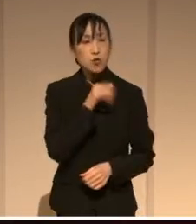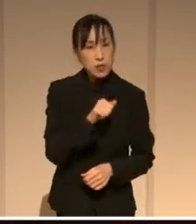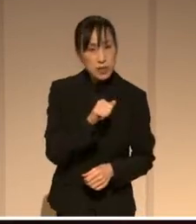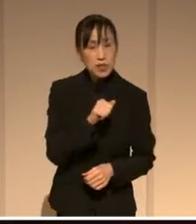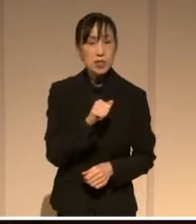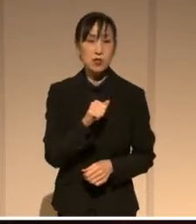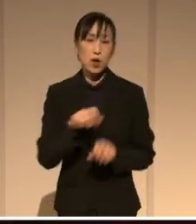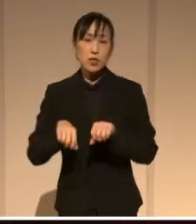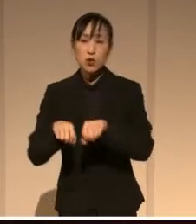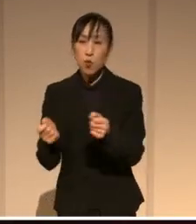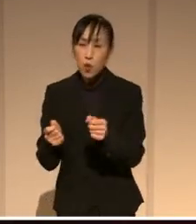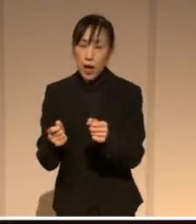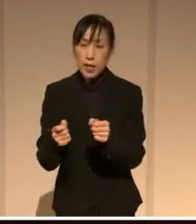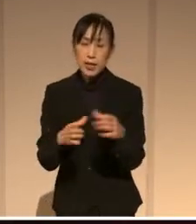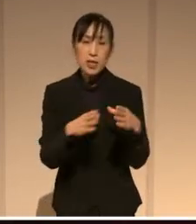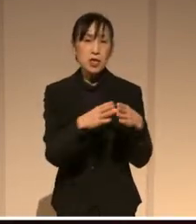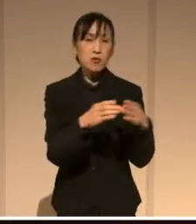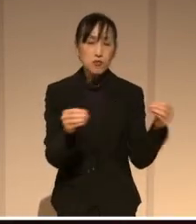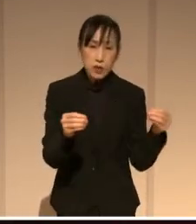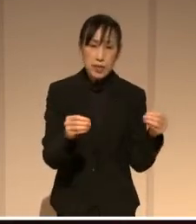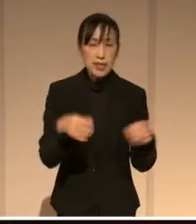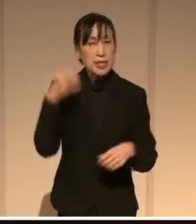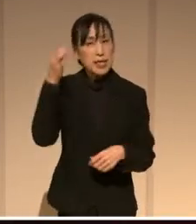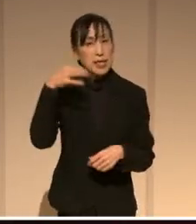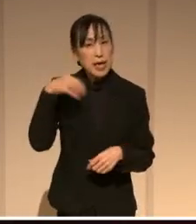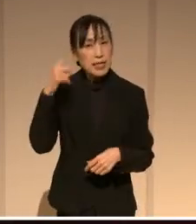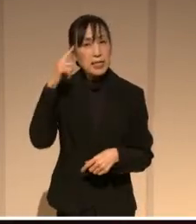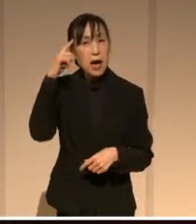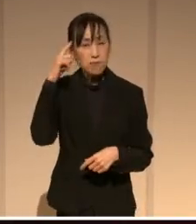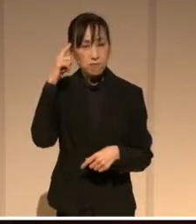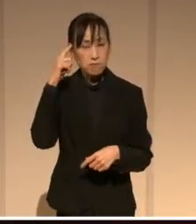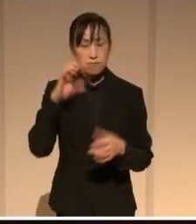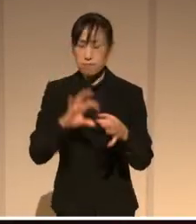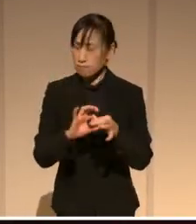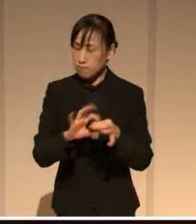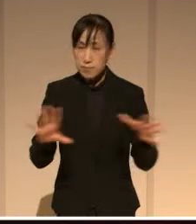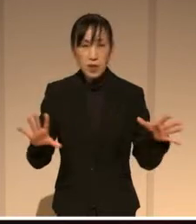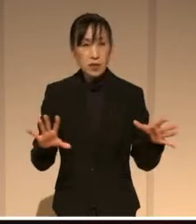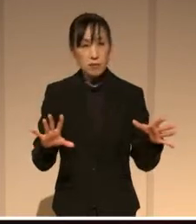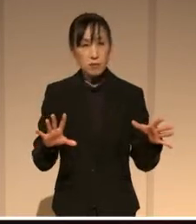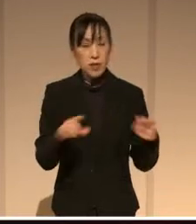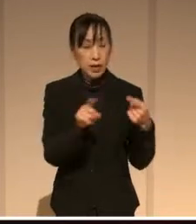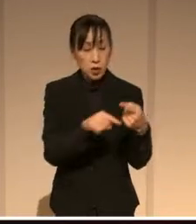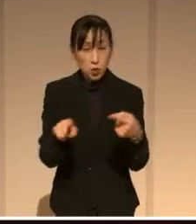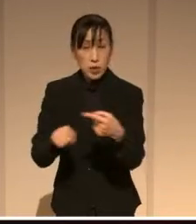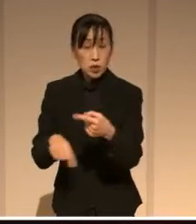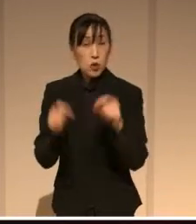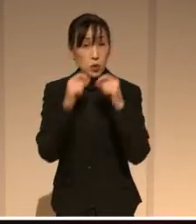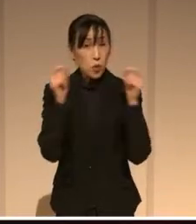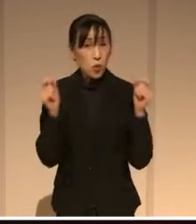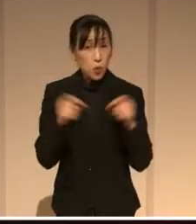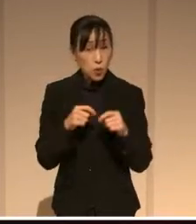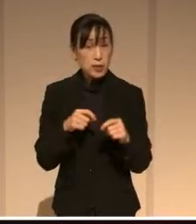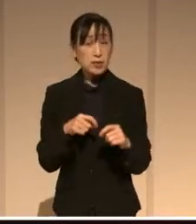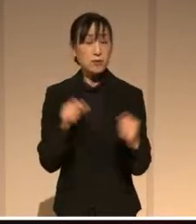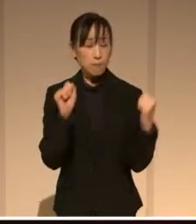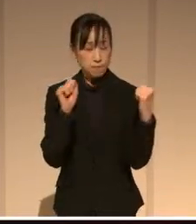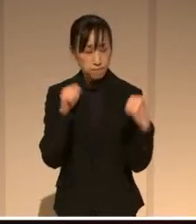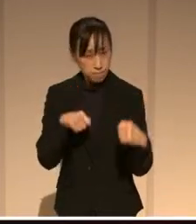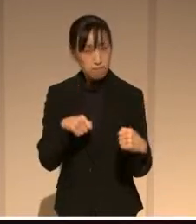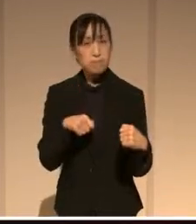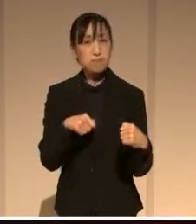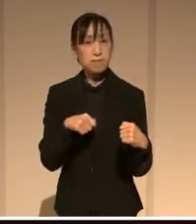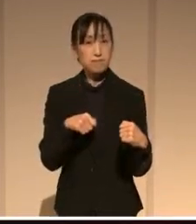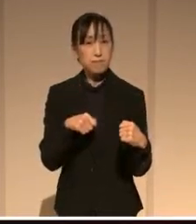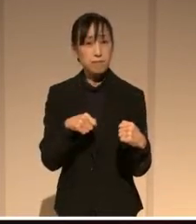価値観といったことにかかわらずにそれぞれの子というものを認め合って尊重して活躍できる社会を目指しましょうと